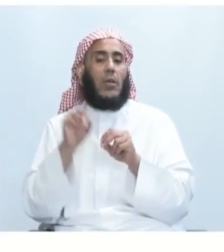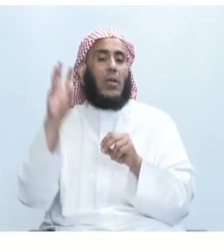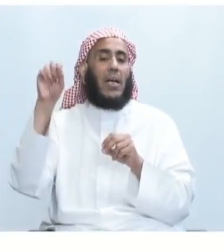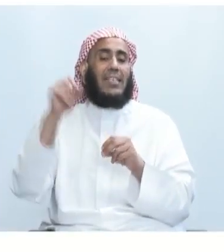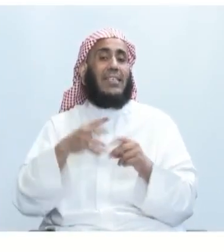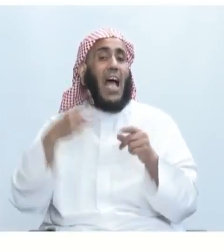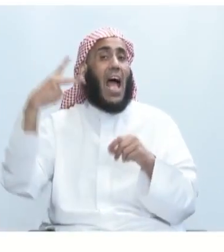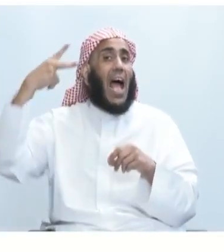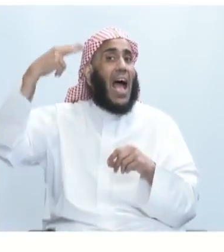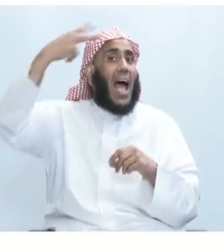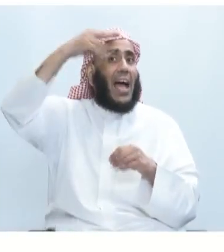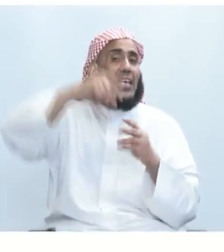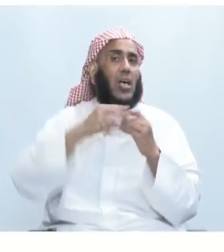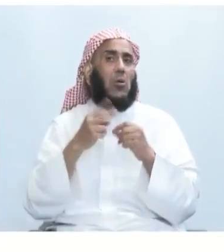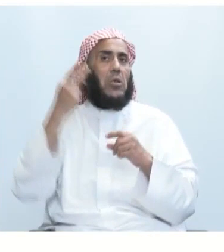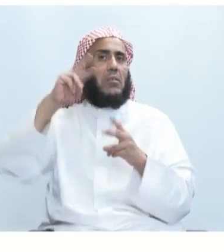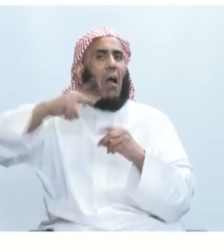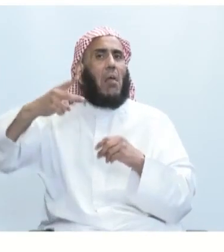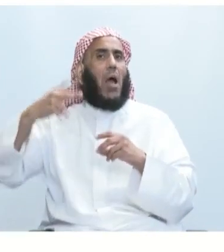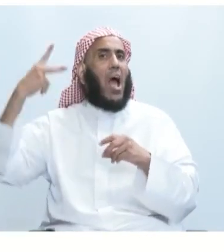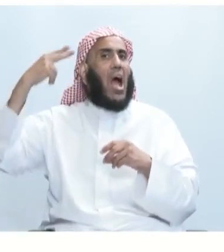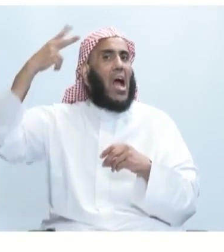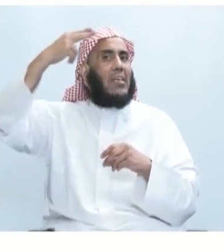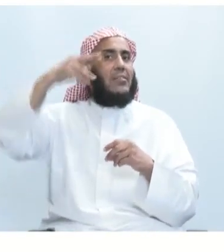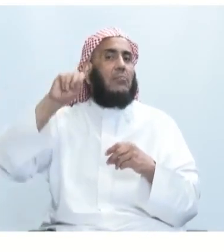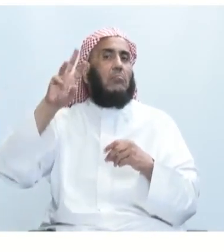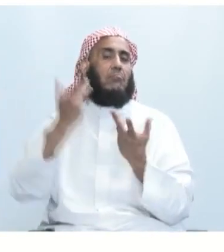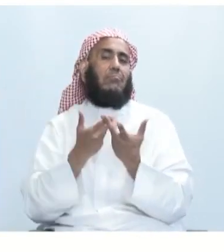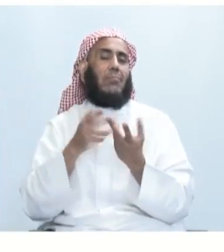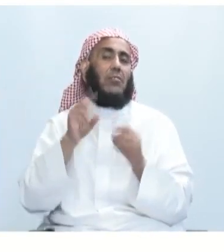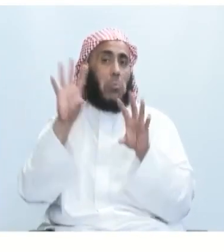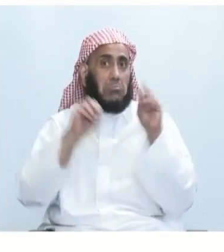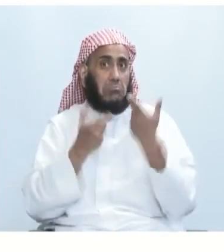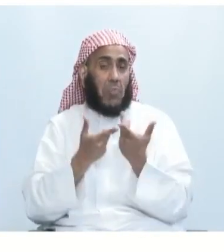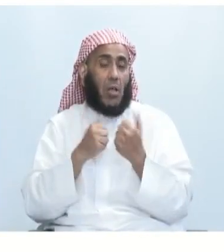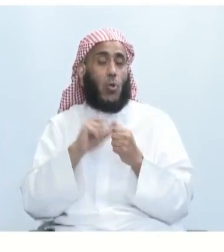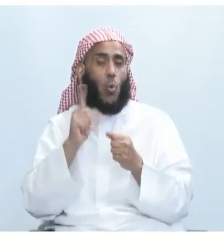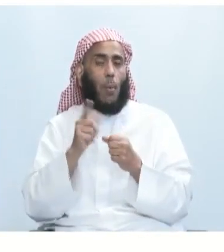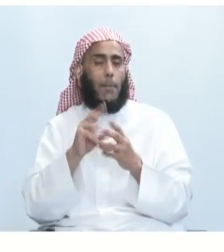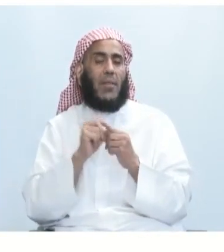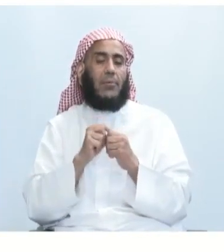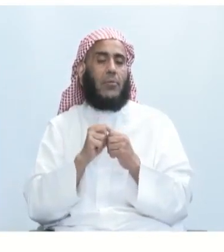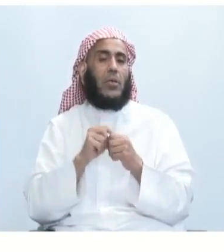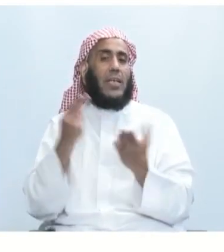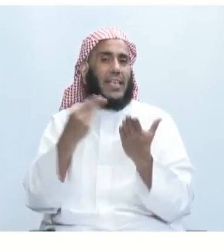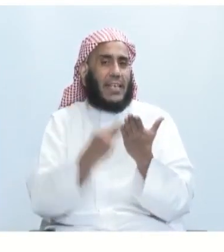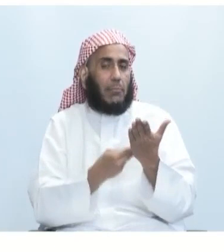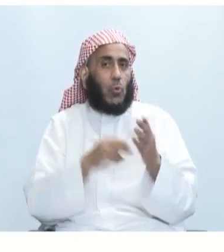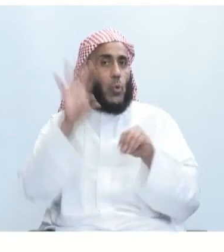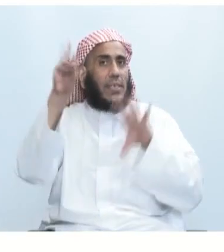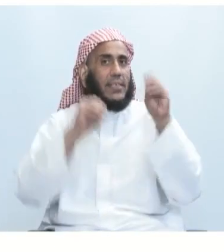اخي شعره قصه غريبه هنا قصه و معنى القصه ايضا وتكون مثلا كتبت قصه